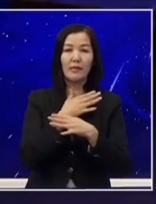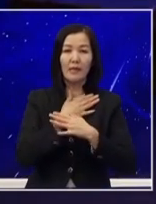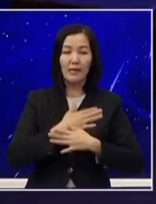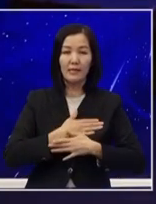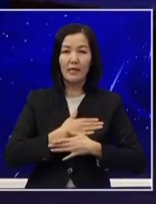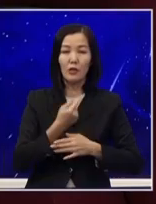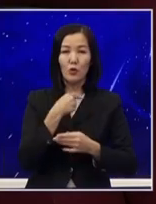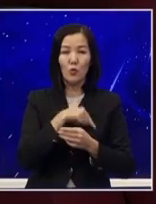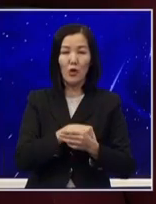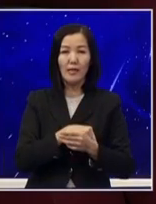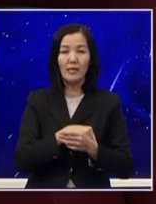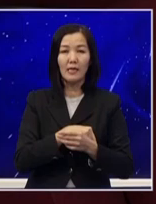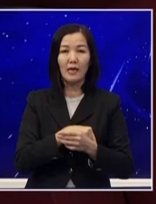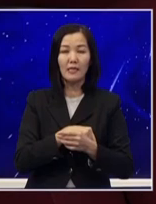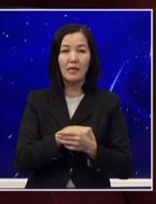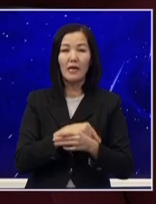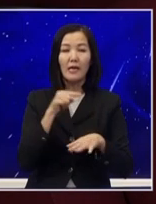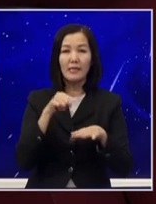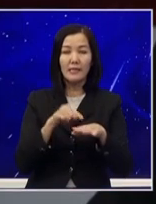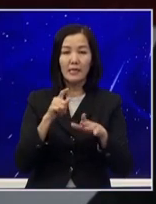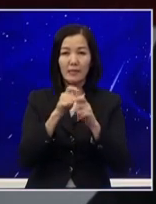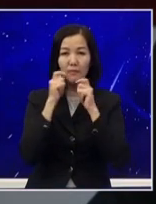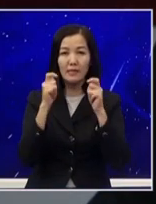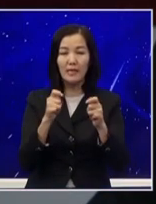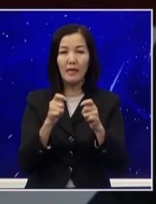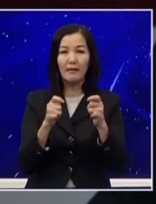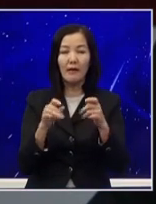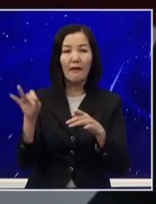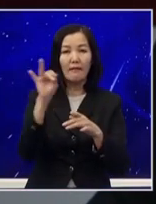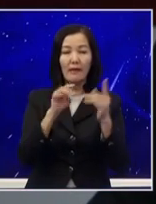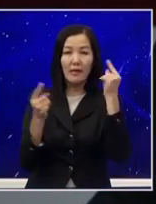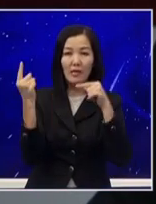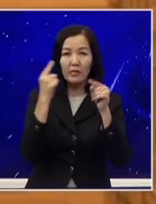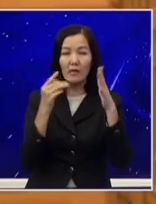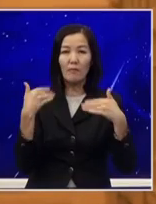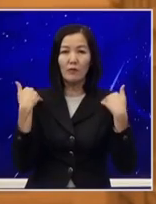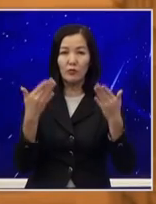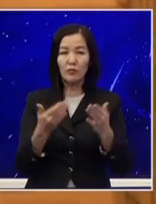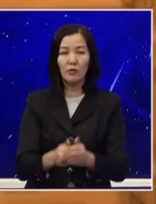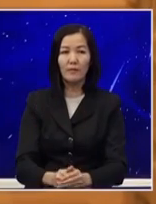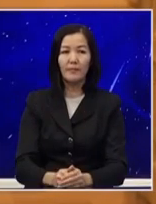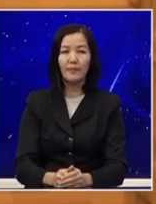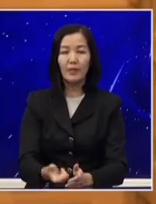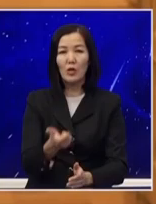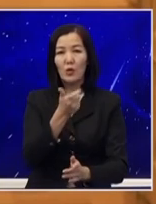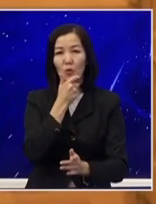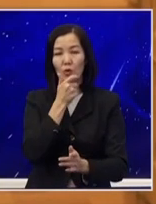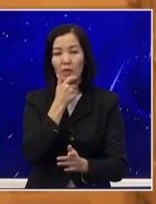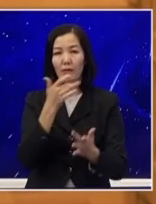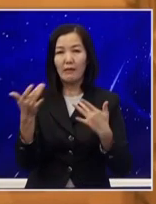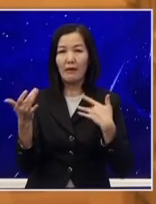беріп, көрерменнің ой мен жан дүниесін тарихи шығарма бөлшегімен толықтырды. Көрермен